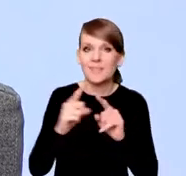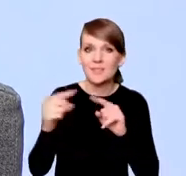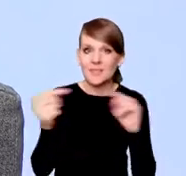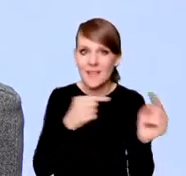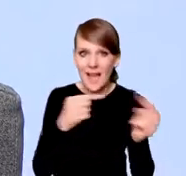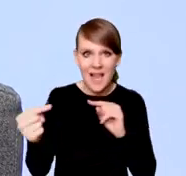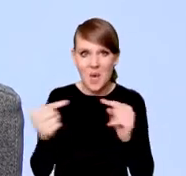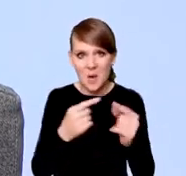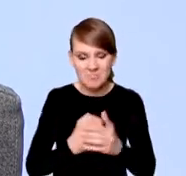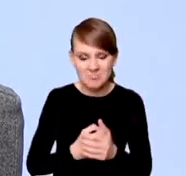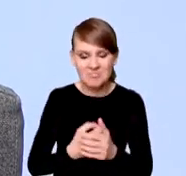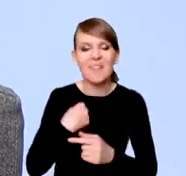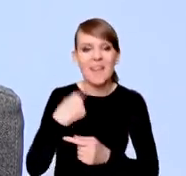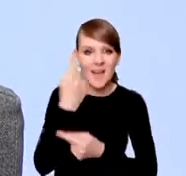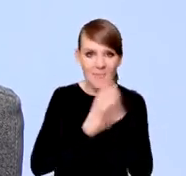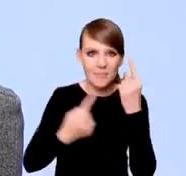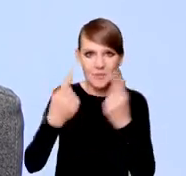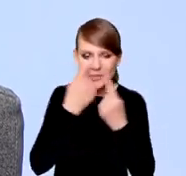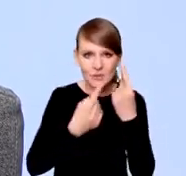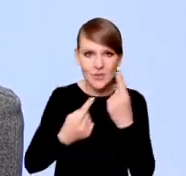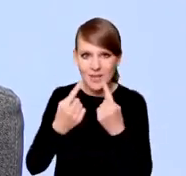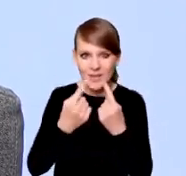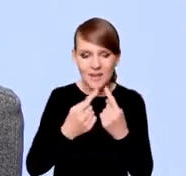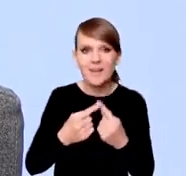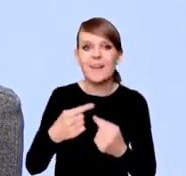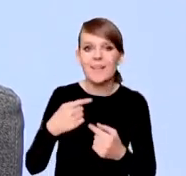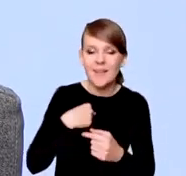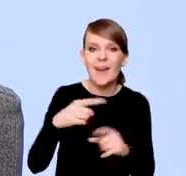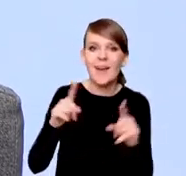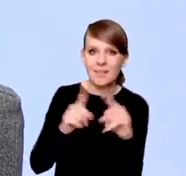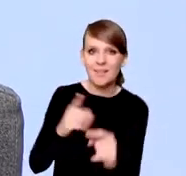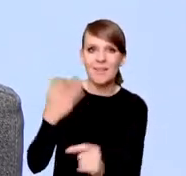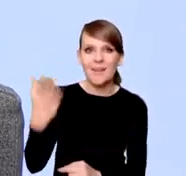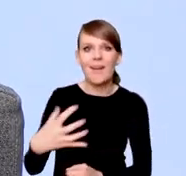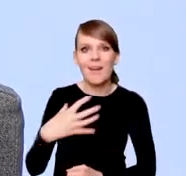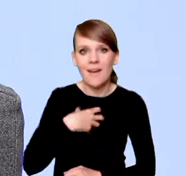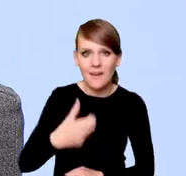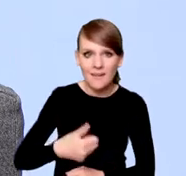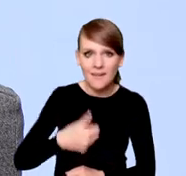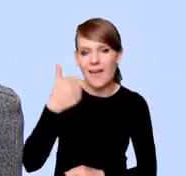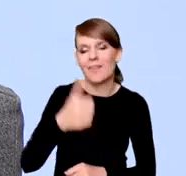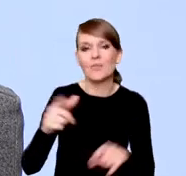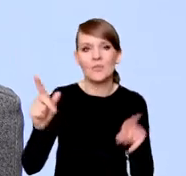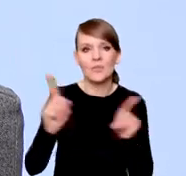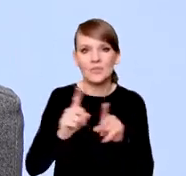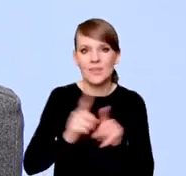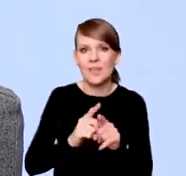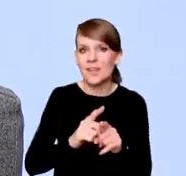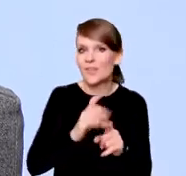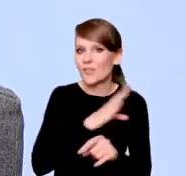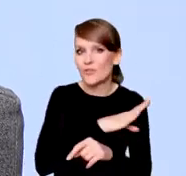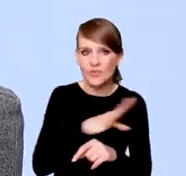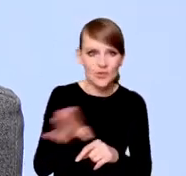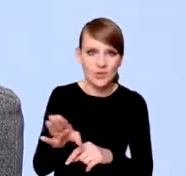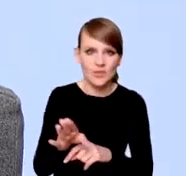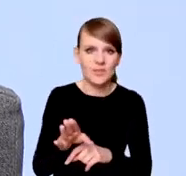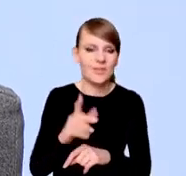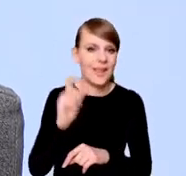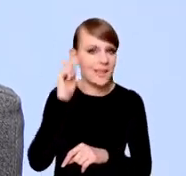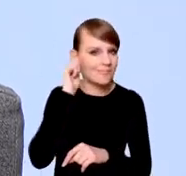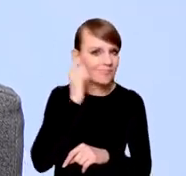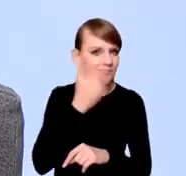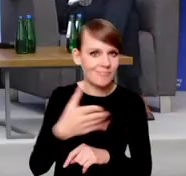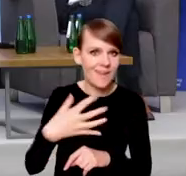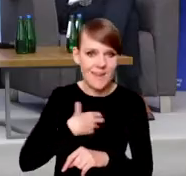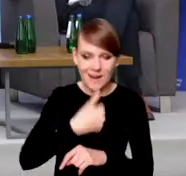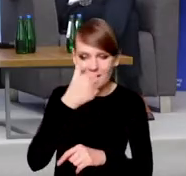myślę, że tutaj ja i pan rektor i wszyscy rektorzy i wszystkie panie rektorki się